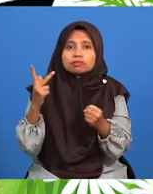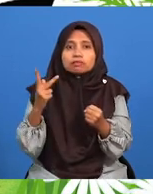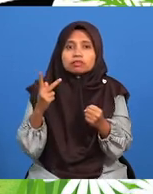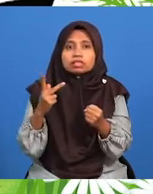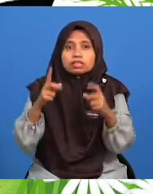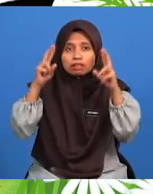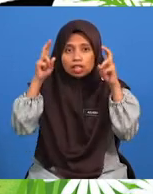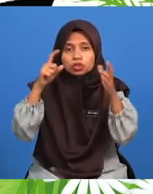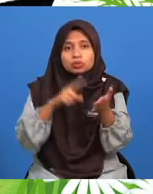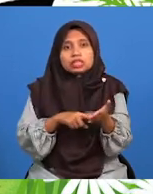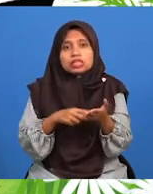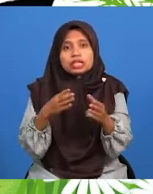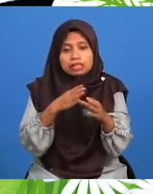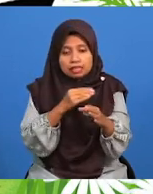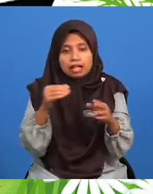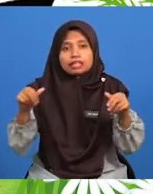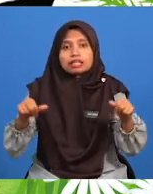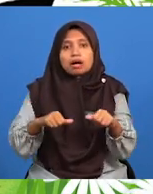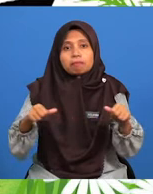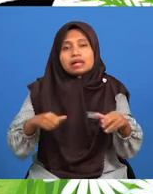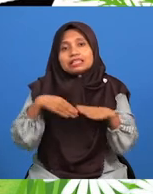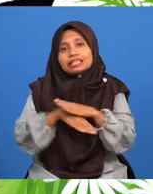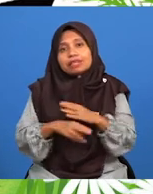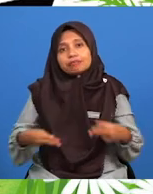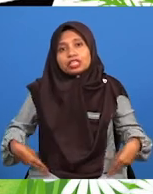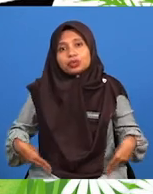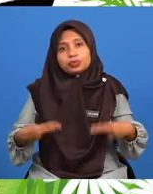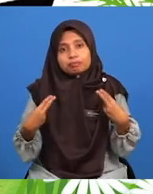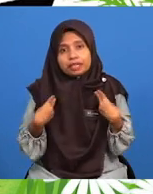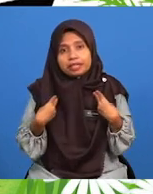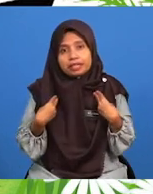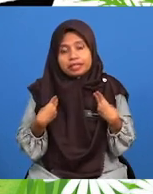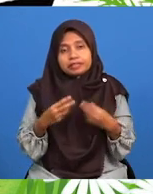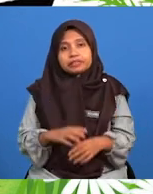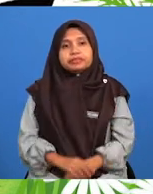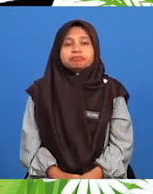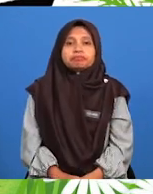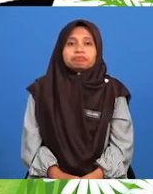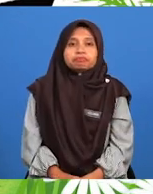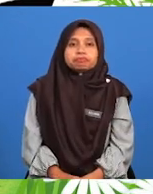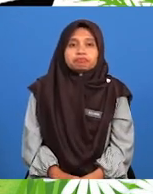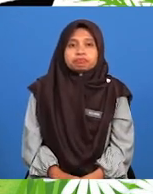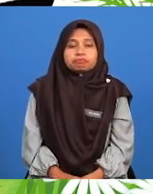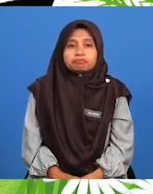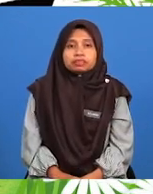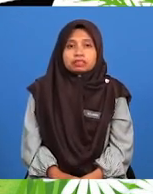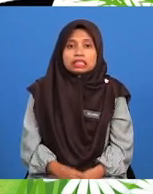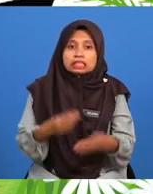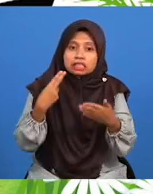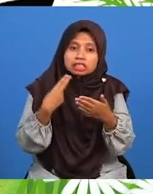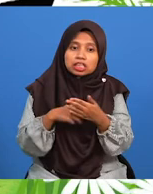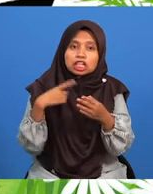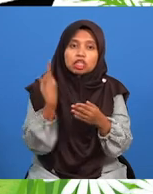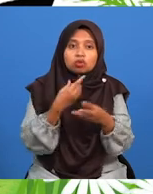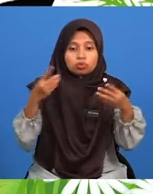ini dan seterusnya mengamalkannya dalam kehidupan secara beradab dan istiqomah.